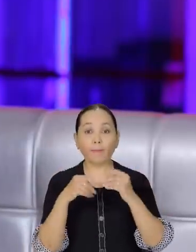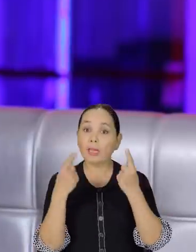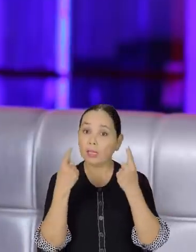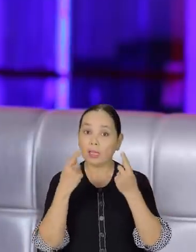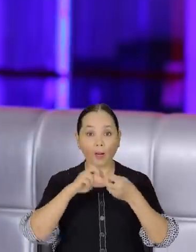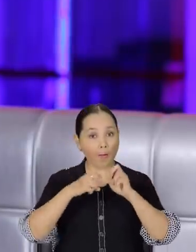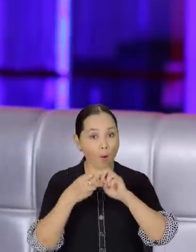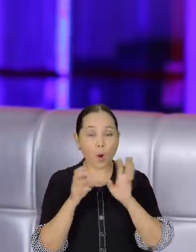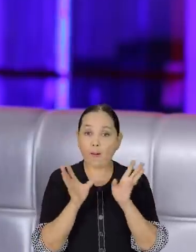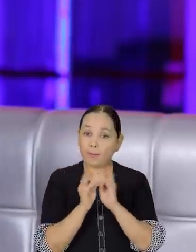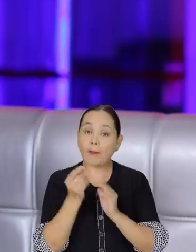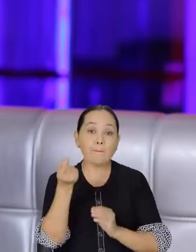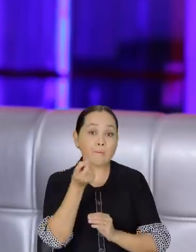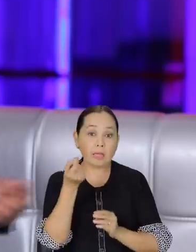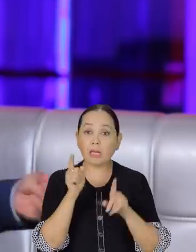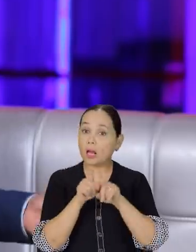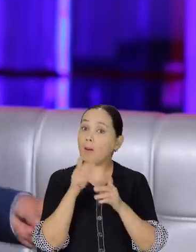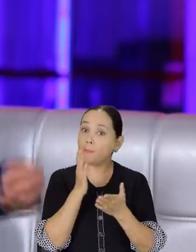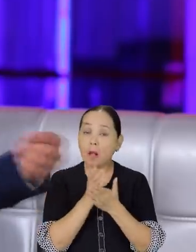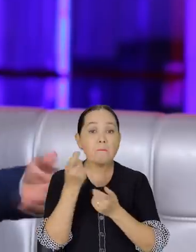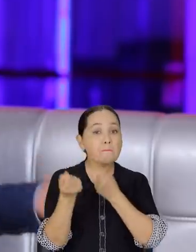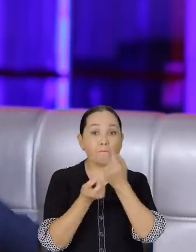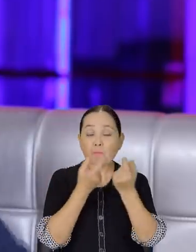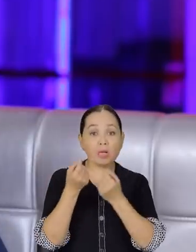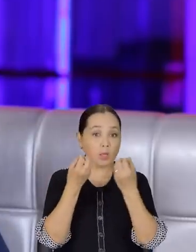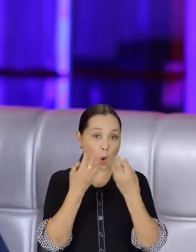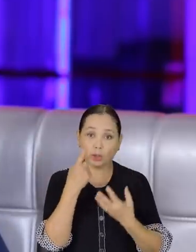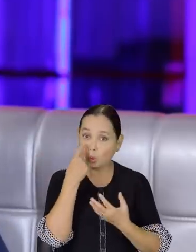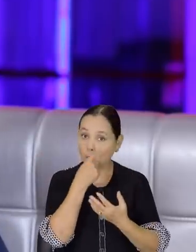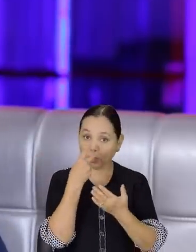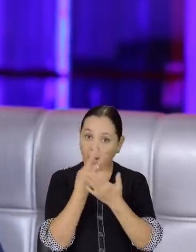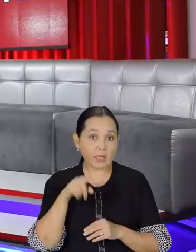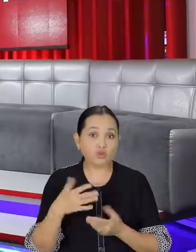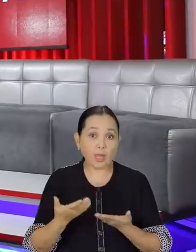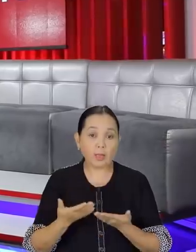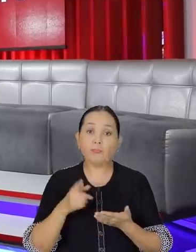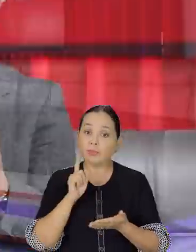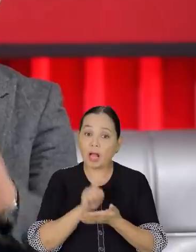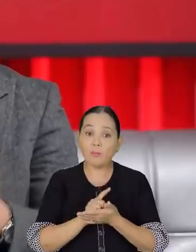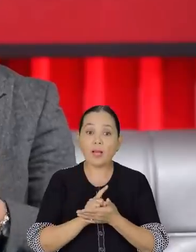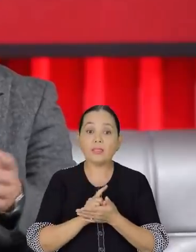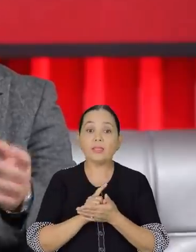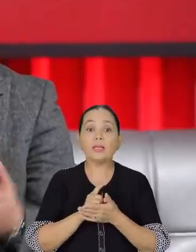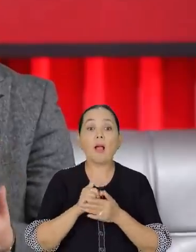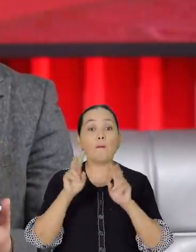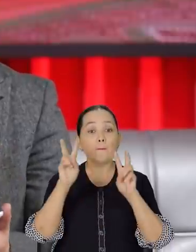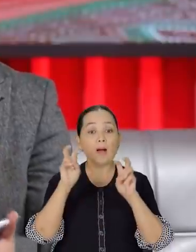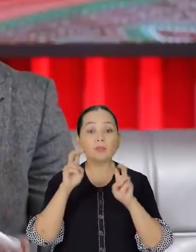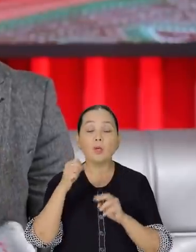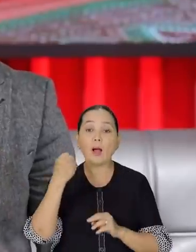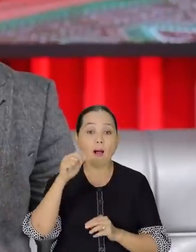yirik muammolar bilan birga maydalari ham bor, lekin maydalariga oddiy ko'z bilan ham ba'zida qarab bo'lmaydi. Albatta, lekin navbatdagi